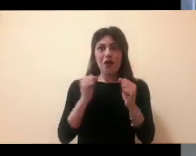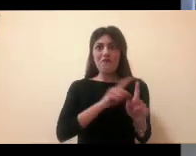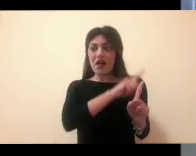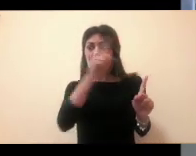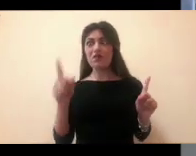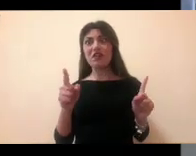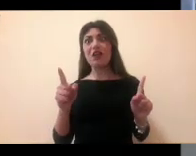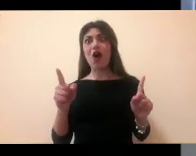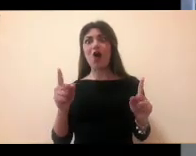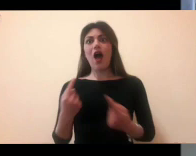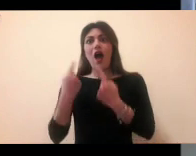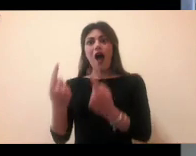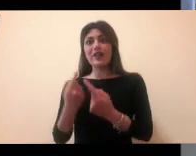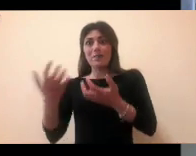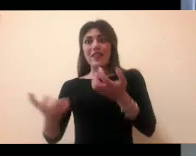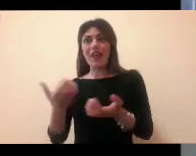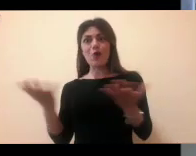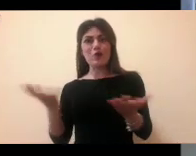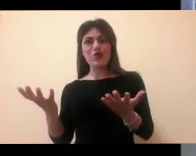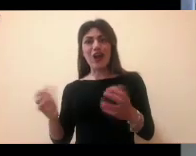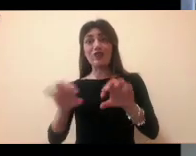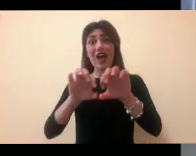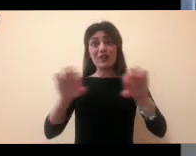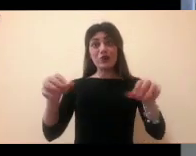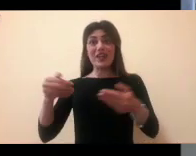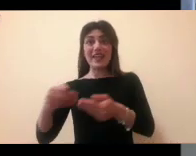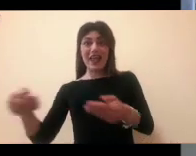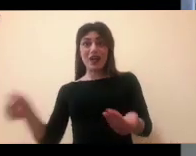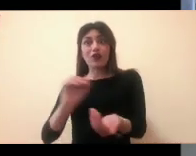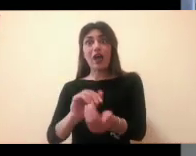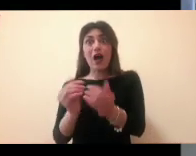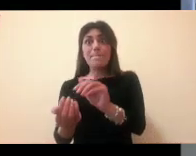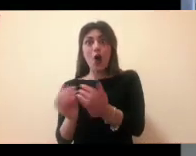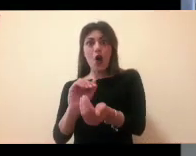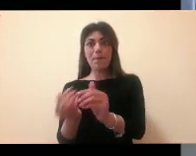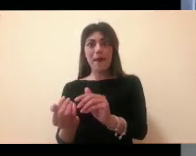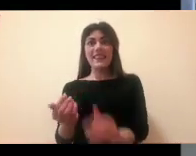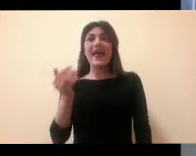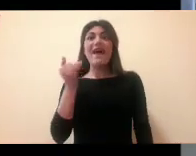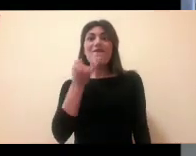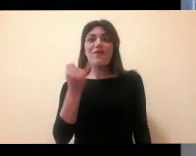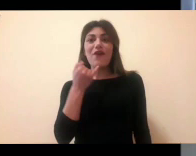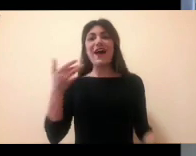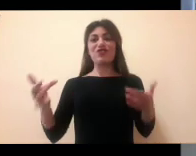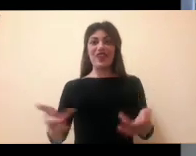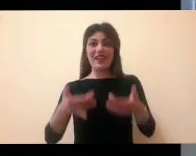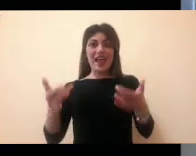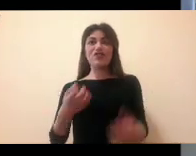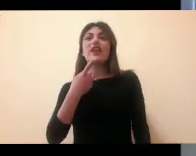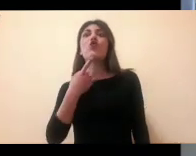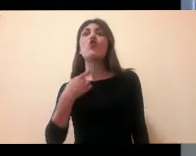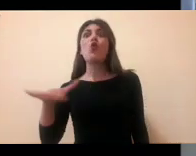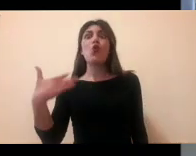per preparare le polpette di zucchine ricotta, semplici, leggere e piene di gusto. Vediamo come si